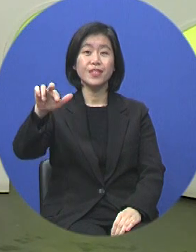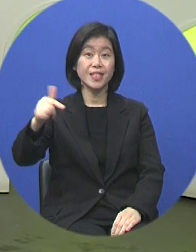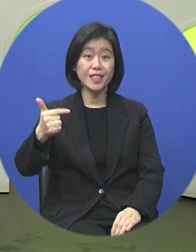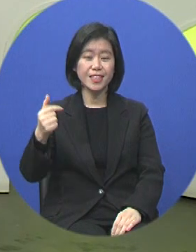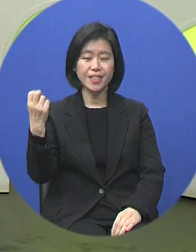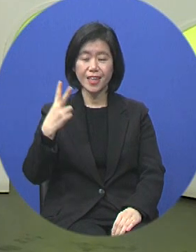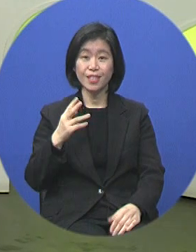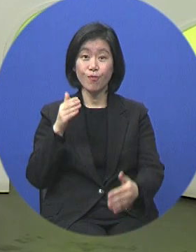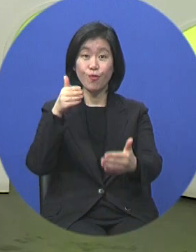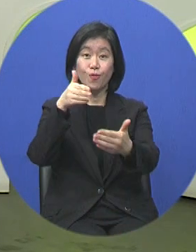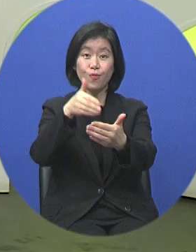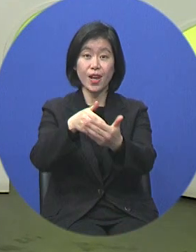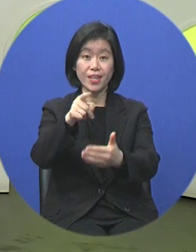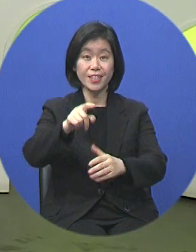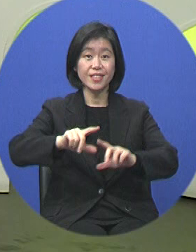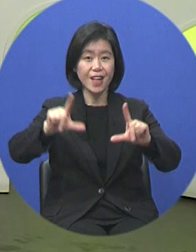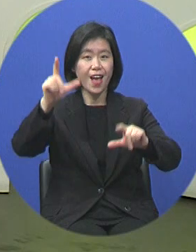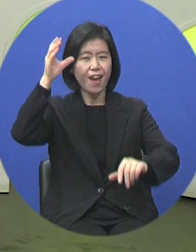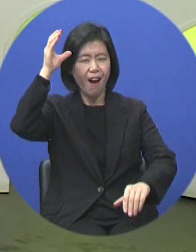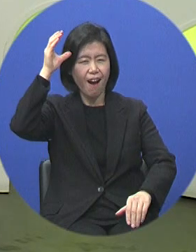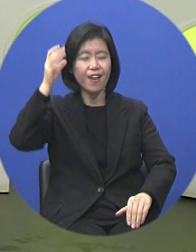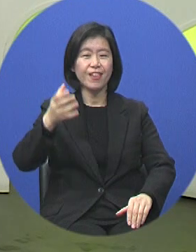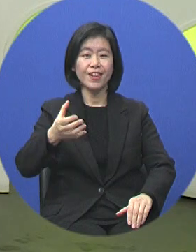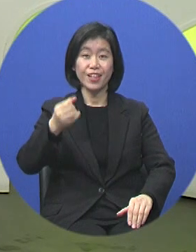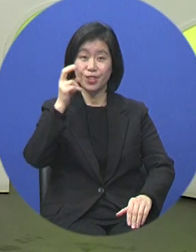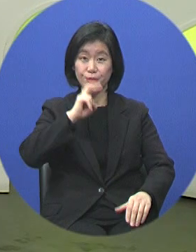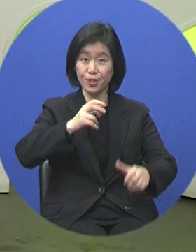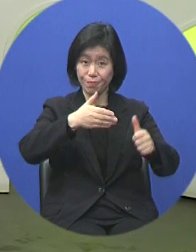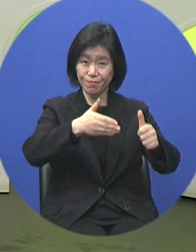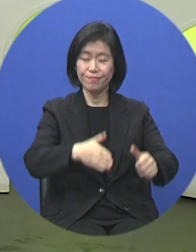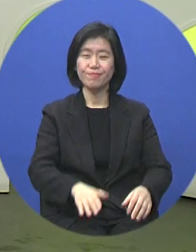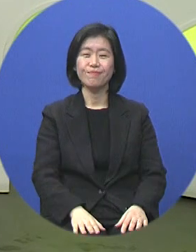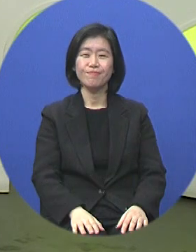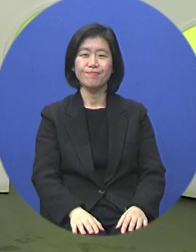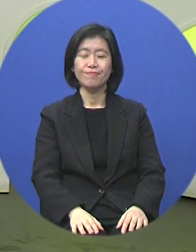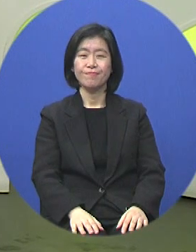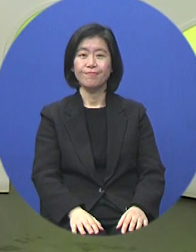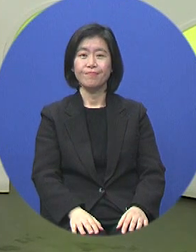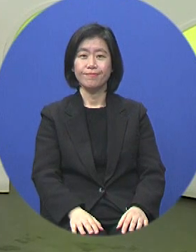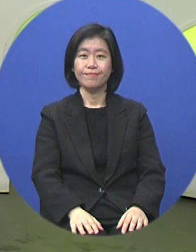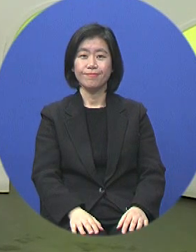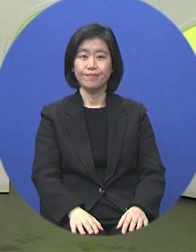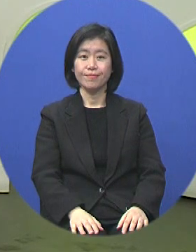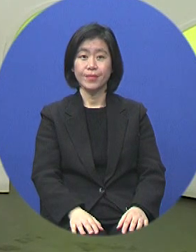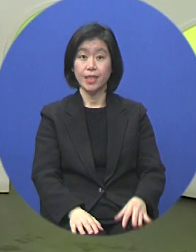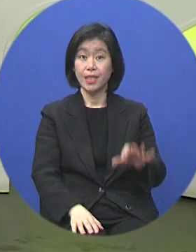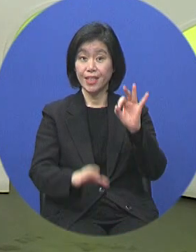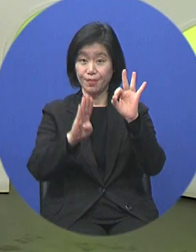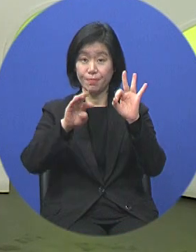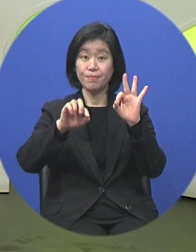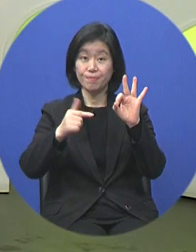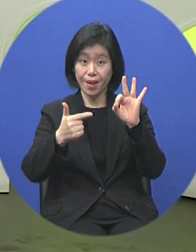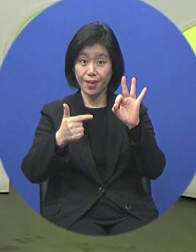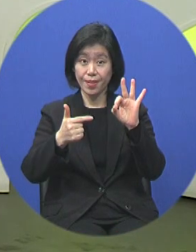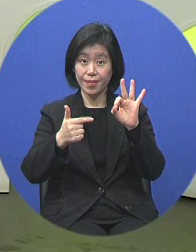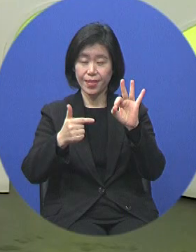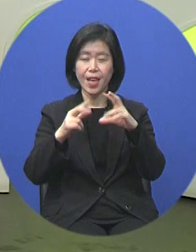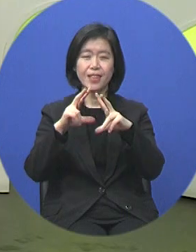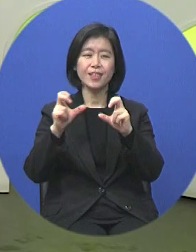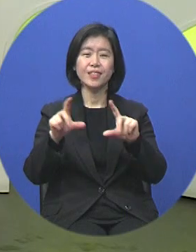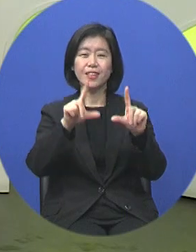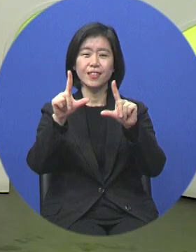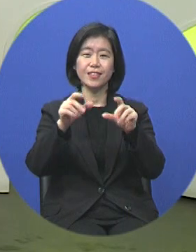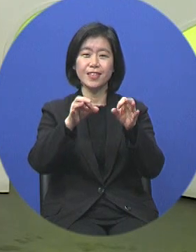그날을 기다리면서 노래 한번 들어볼게요. 예. 네, 좋습니다. 참가번호 10번입니다.